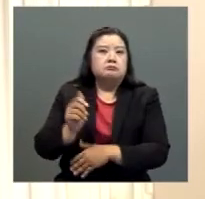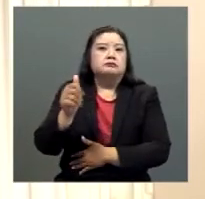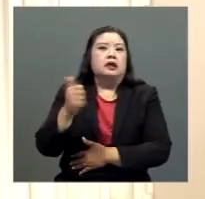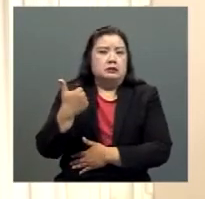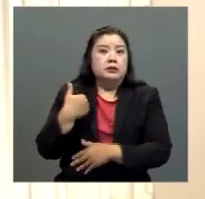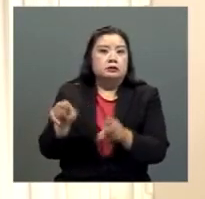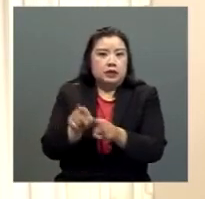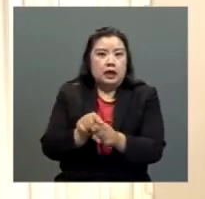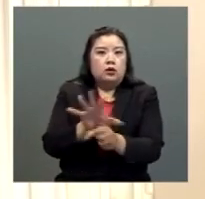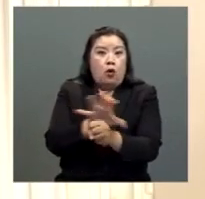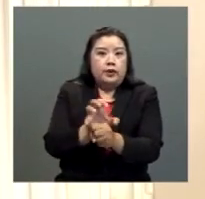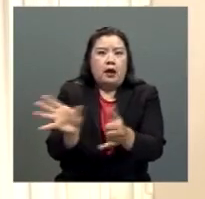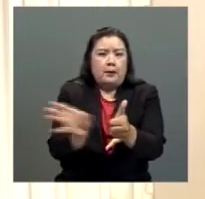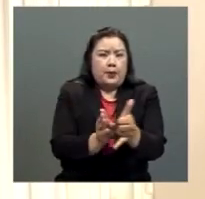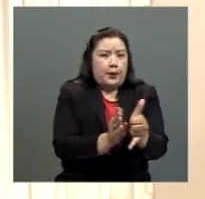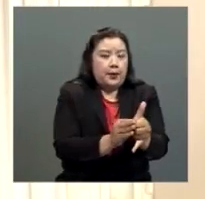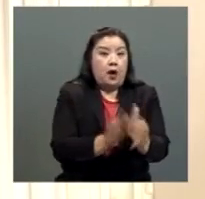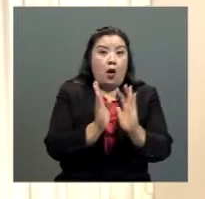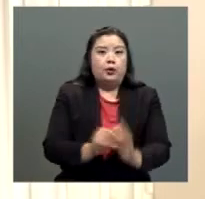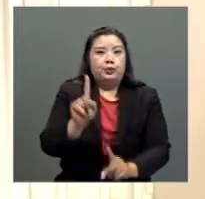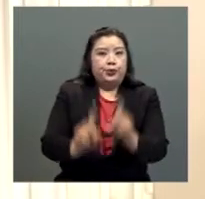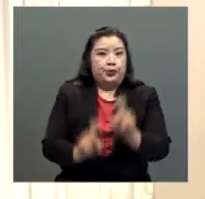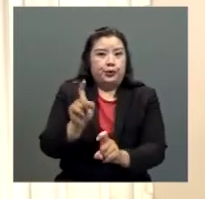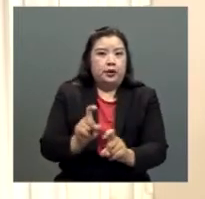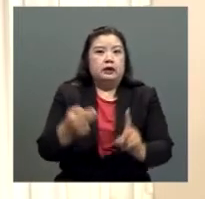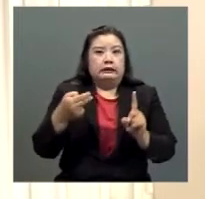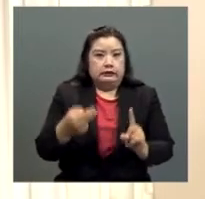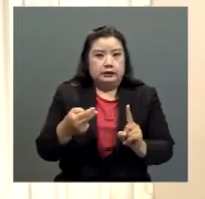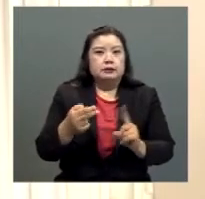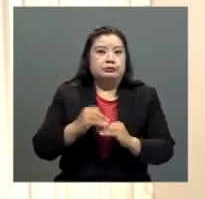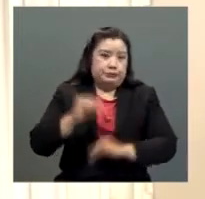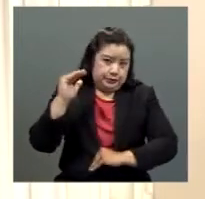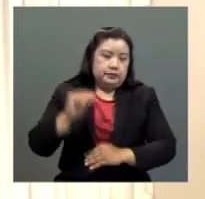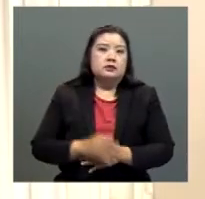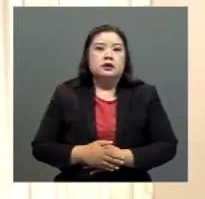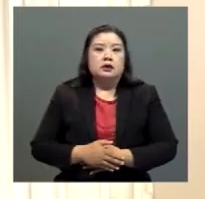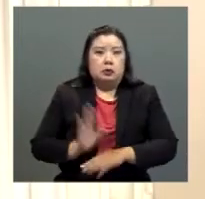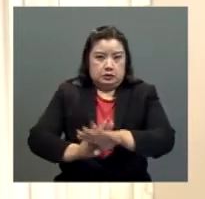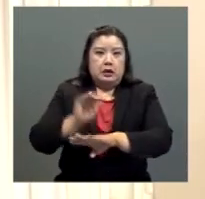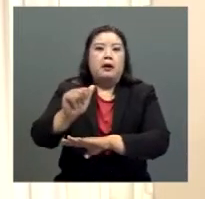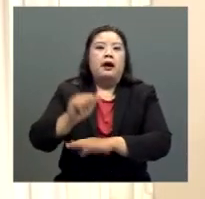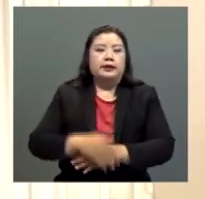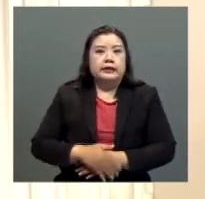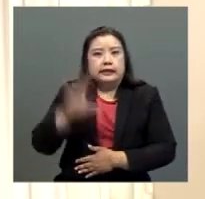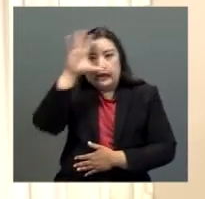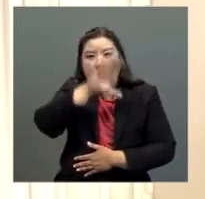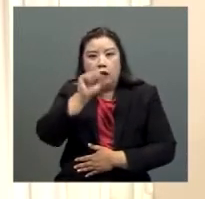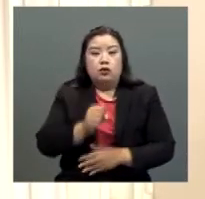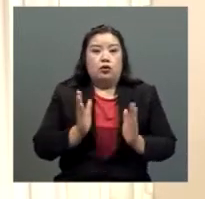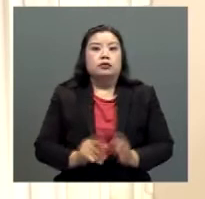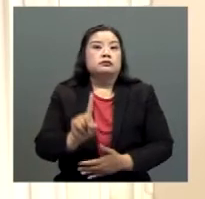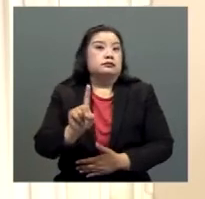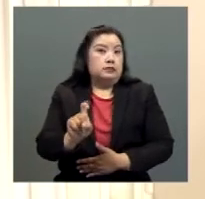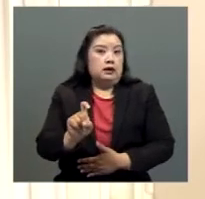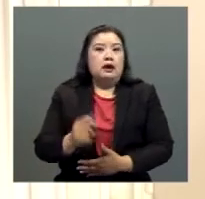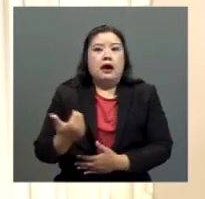ผู้ติดเชื้อเป็นจำนวนมากและมีจำนวนผู้เสียชีวิตเป็นหลักหมื่นโดยผู้เชี่ยวชาญยังคาดการณ์ว่าตัวเลขผู้เสียชีวิต